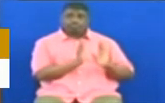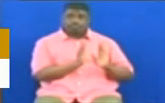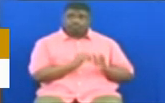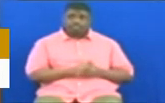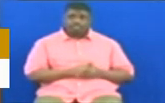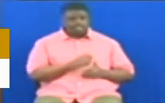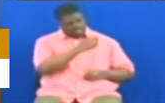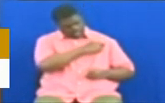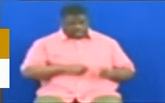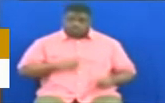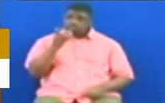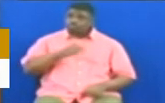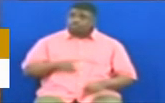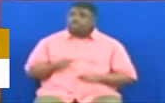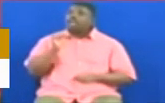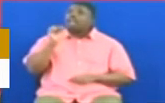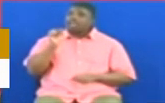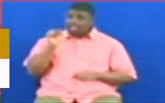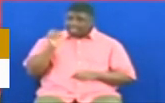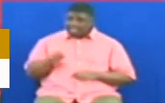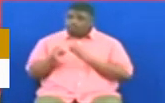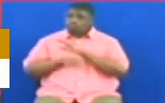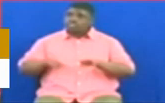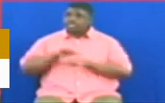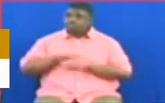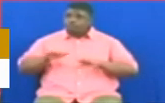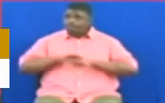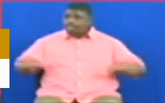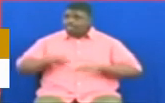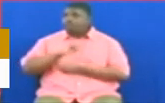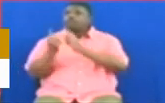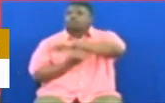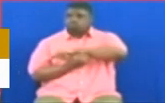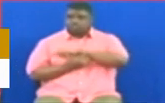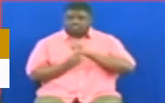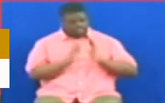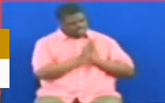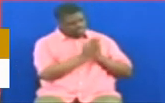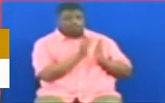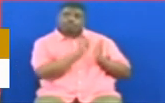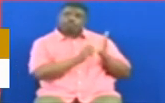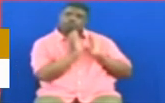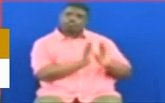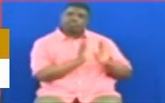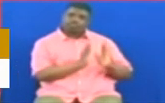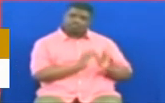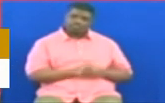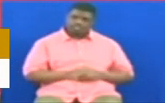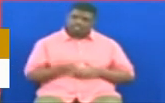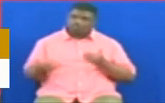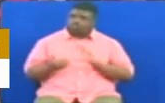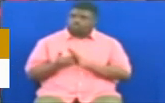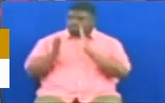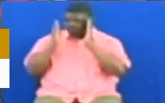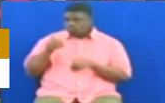President of Zanzibar and the Chairman of the Revolutionary Council. Hata kwenye katiba ameandikwa hivi. Mheshimiwa Mwanasheria Mkuu wa